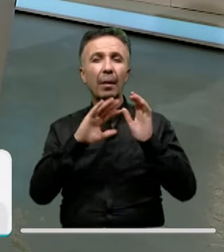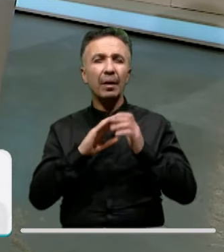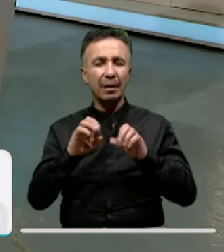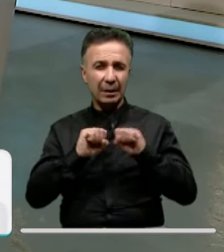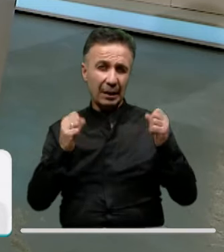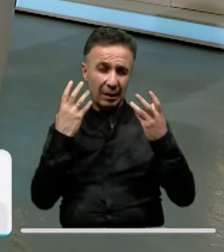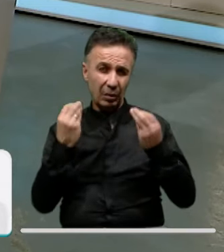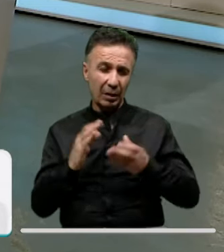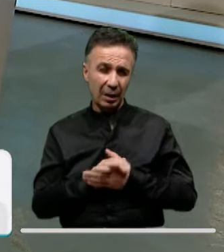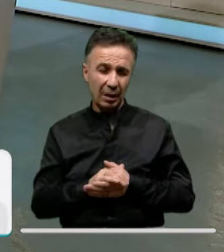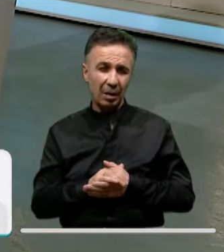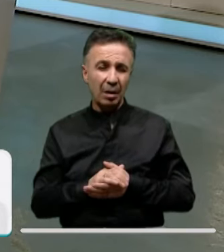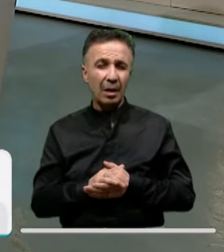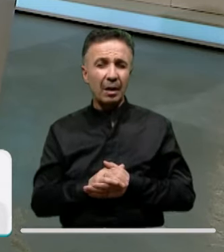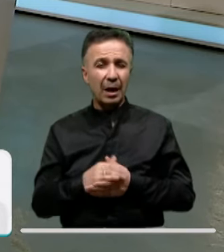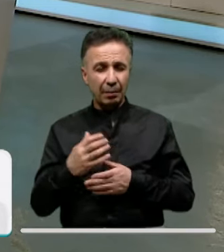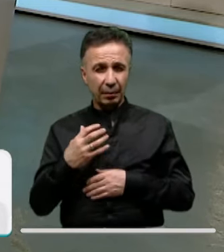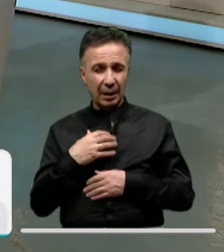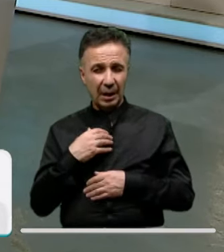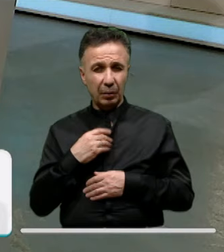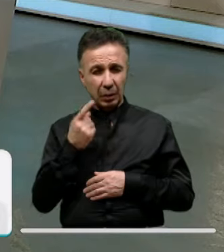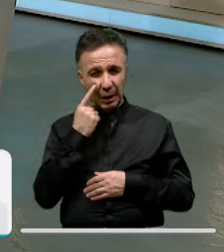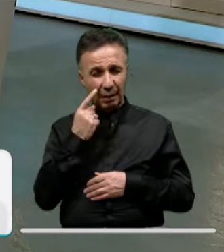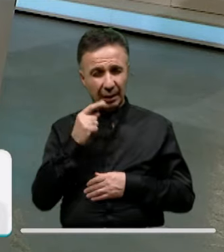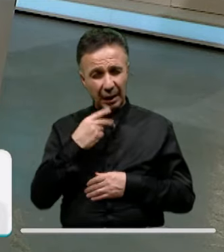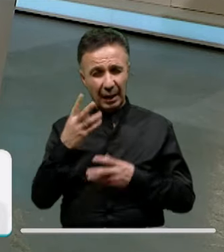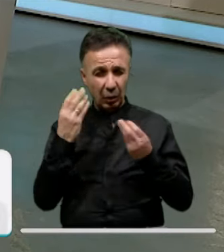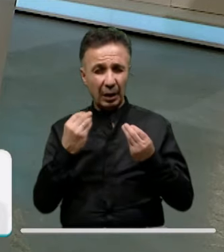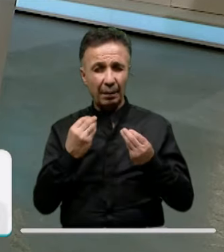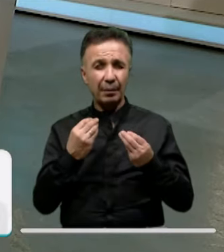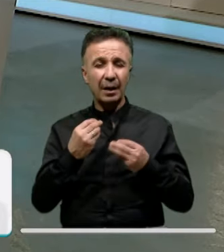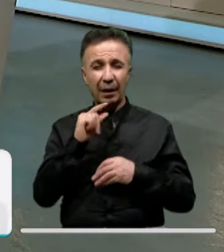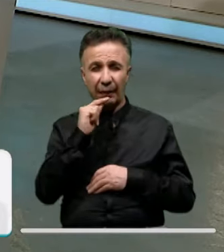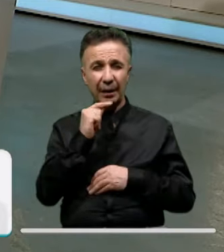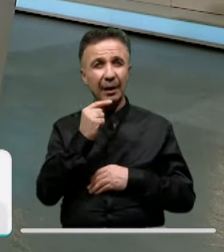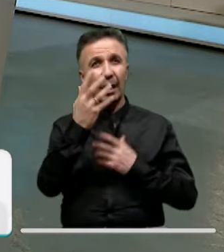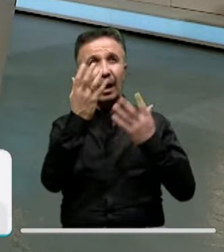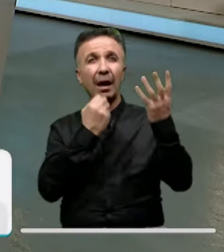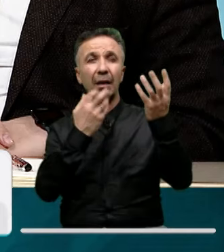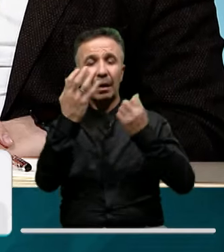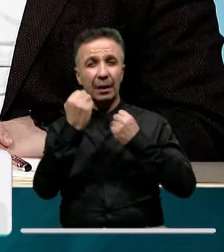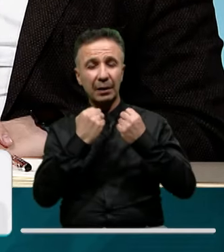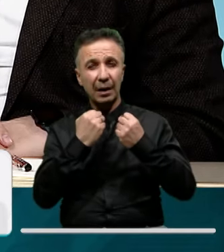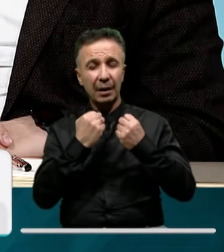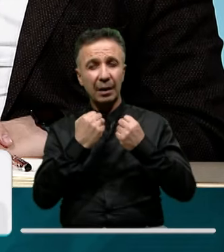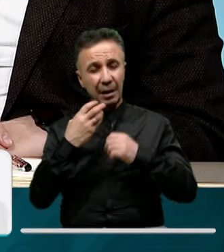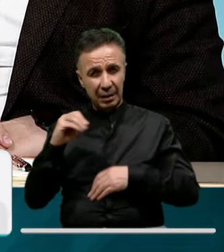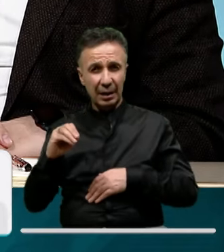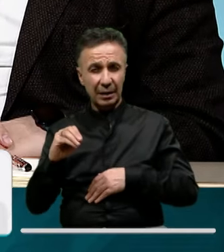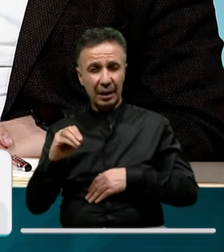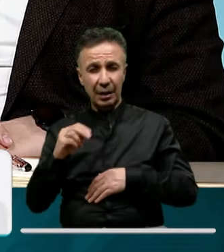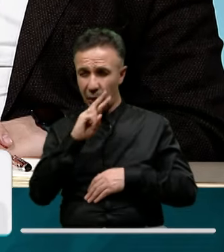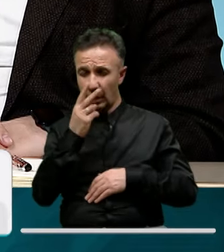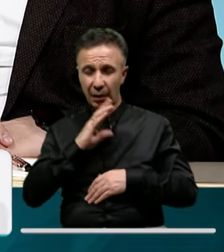diyor. Bu husustaki hüküm nedir? Hayırlı Ramazanlar. Ben hassasiyetler için gerçekten seyircimizi tebrik ediyorum, takdir ediyorum.